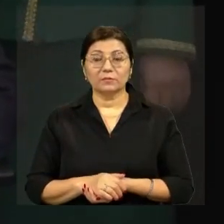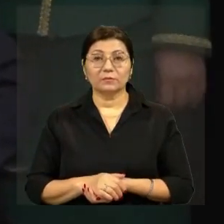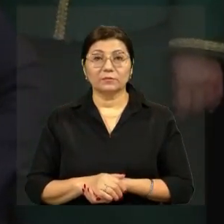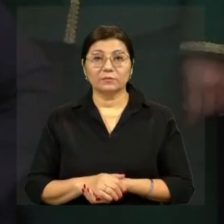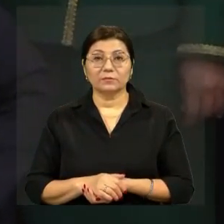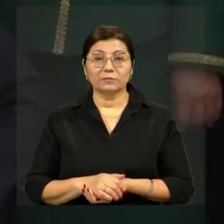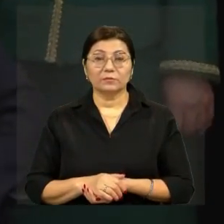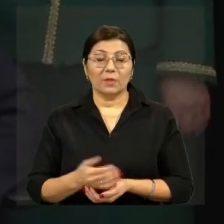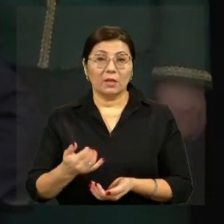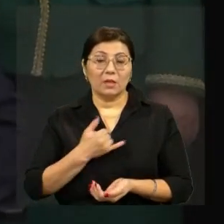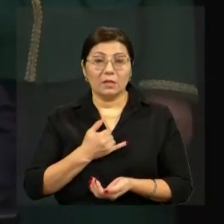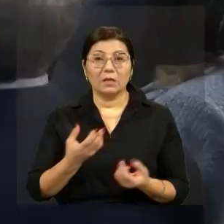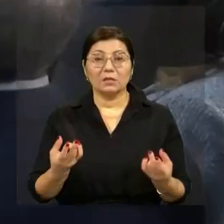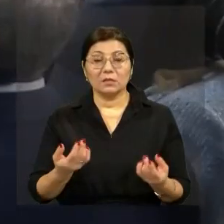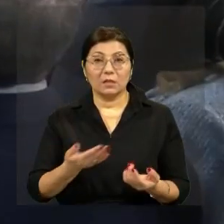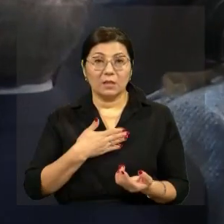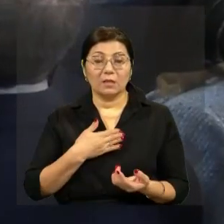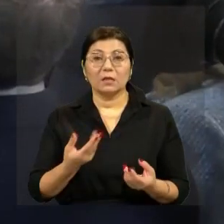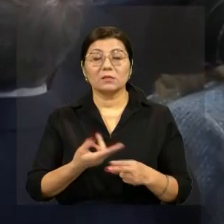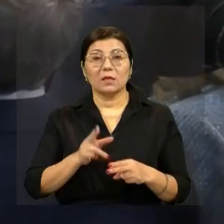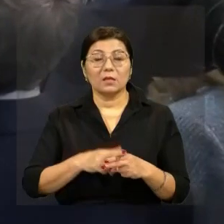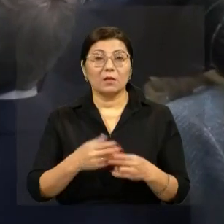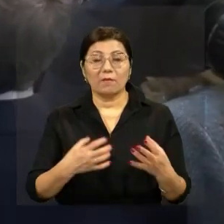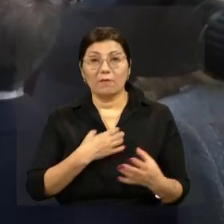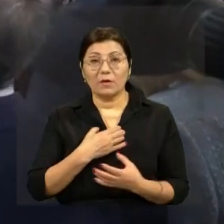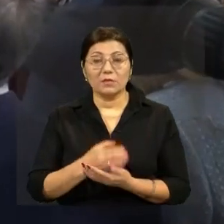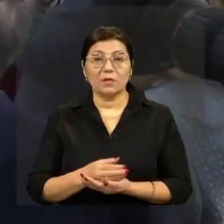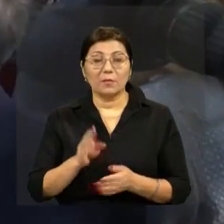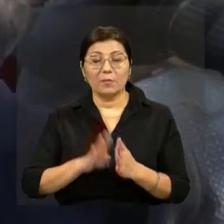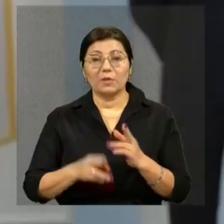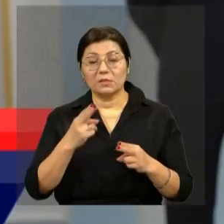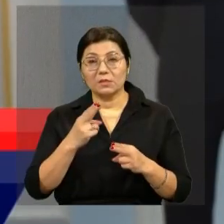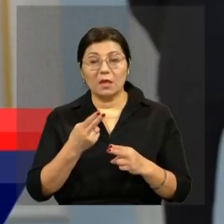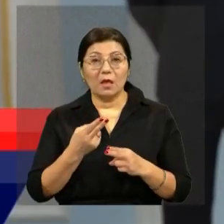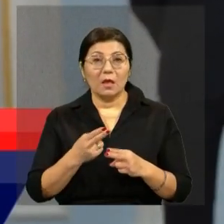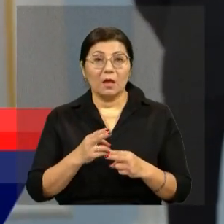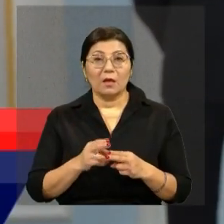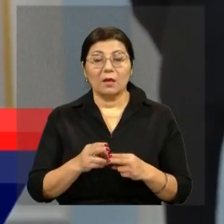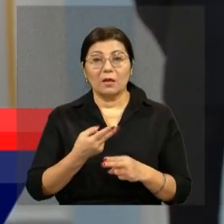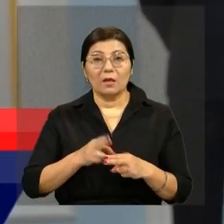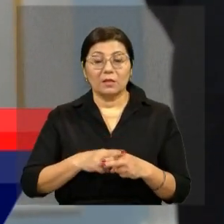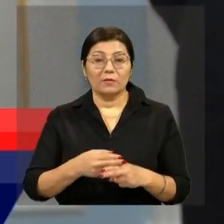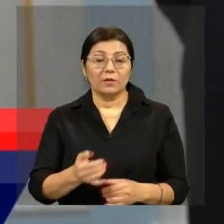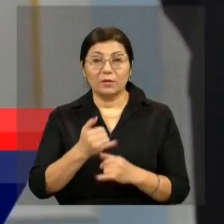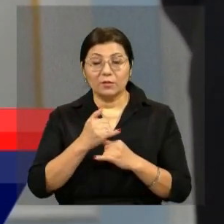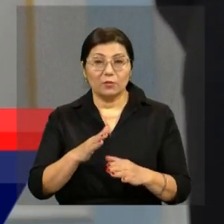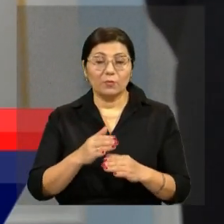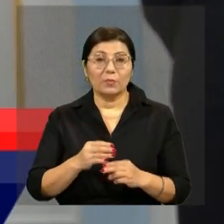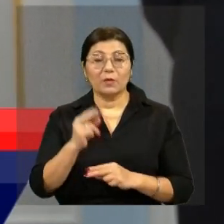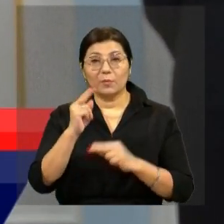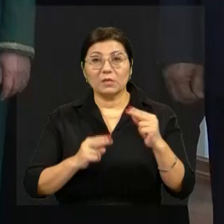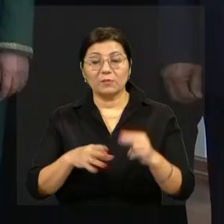важно. Без этого мы не сможем построить успешное государство. И, конечно,